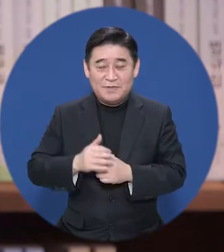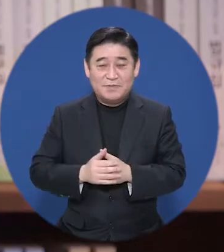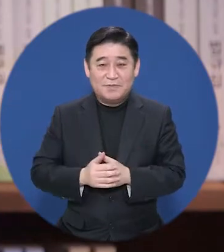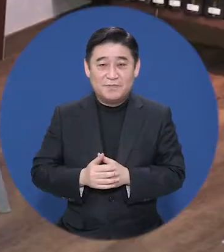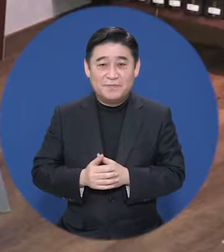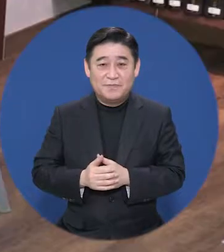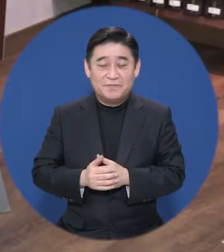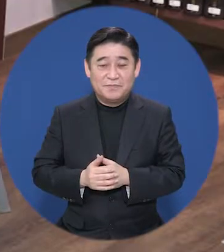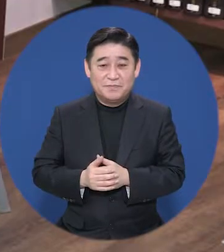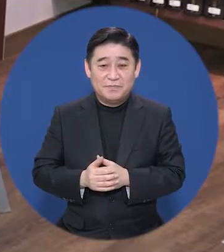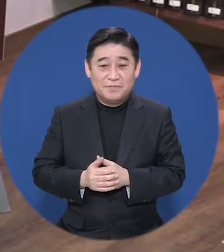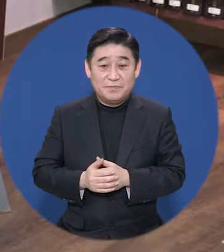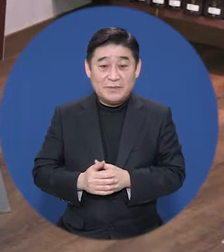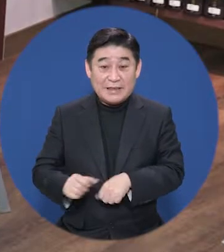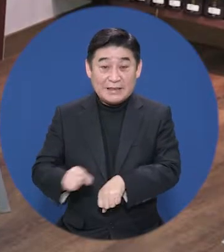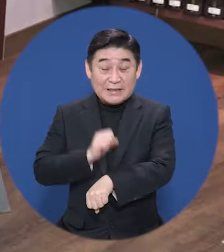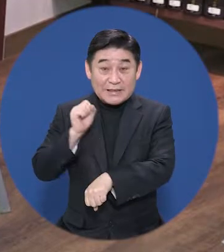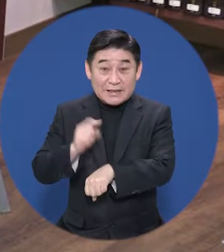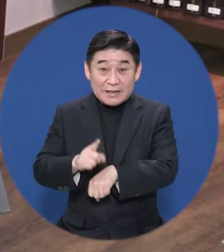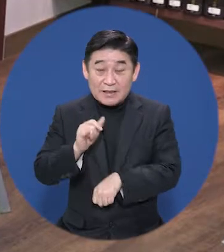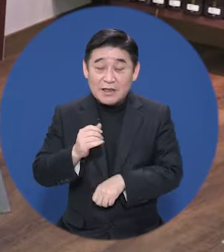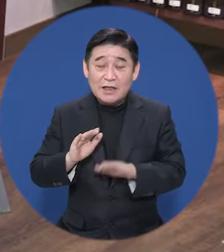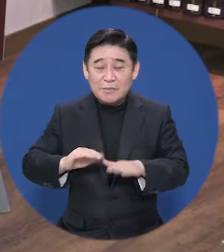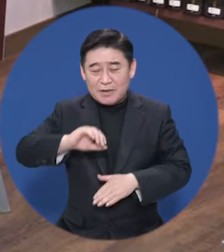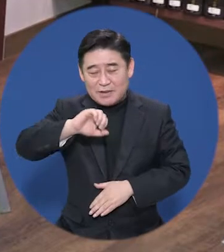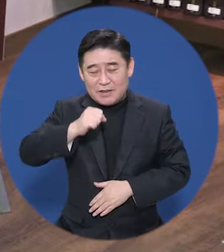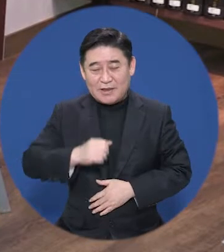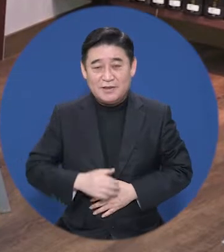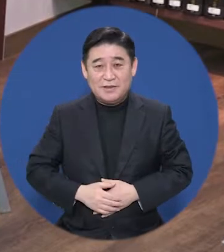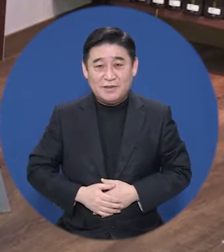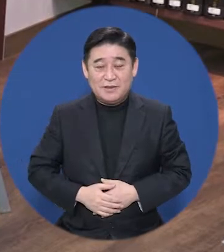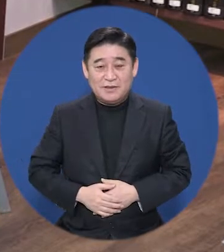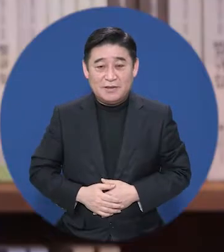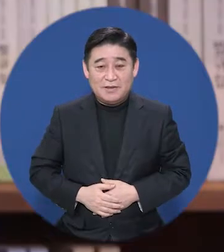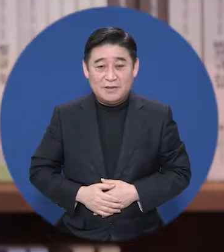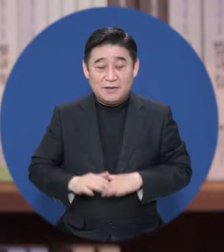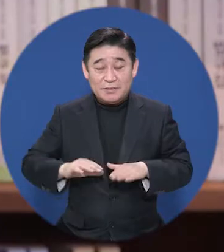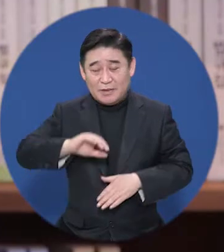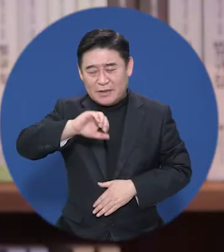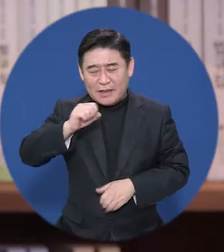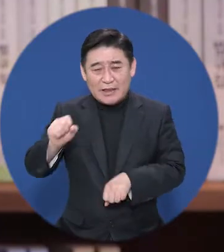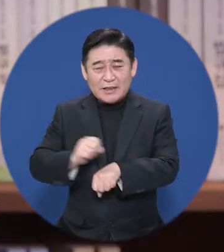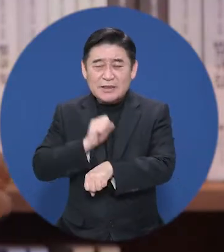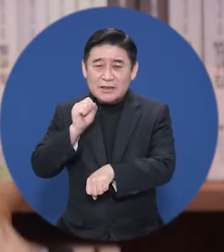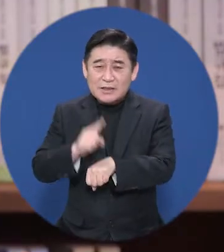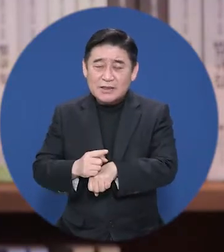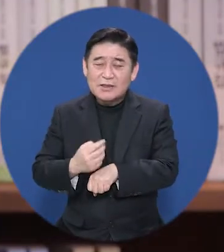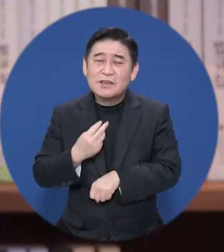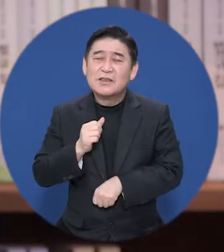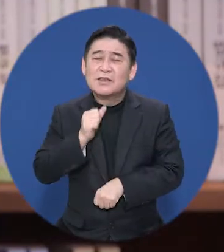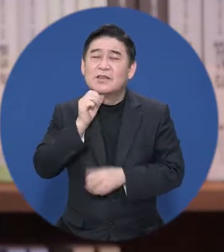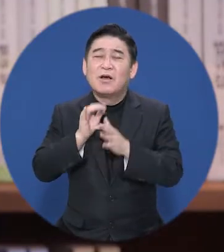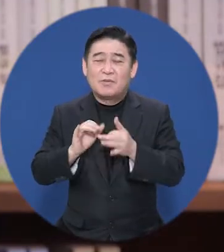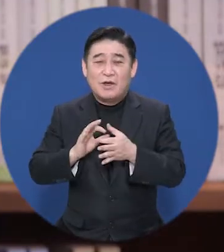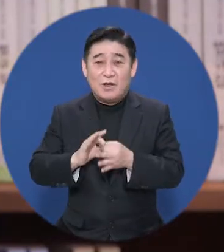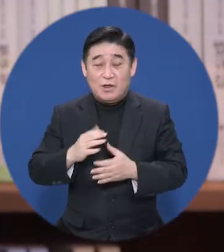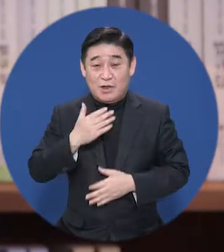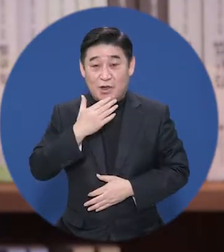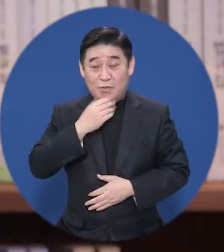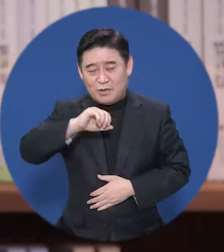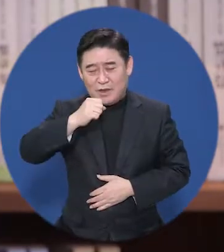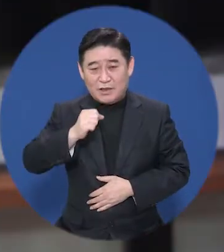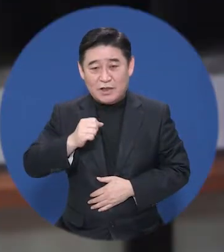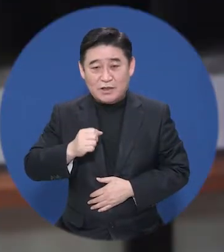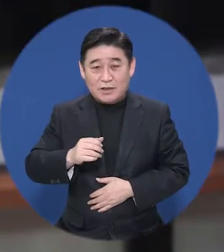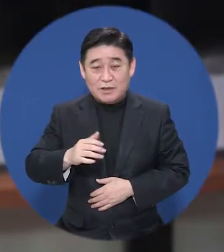예. 어떤 특징이 있다고 볼 수 있을까요? 이번에 예산은? 보통 이제 이번 예산에는 서민과 관련된 네. 복지와 관련된 예산이